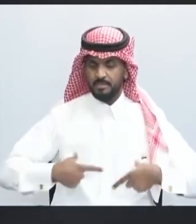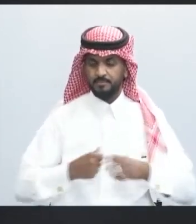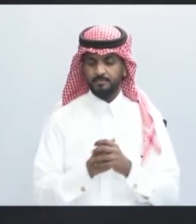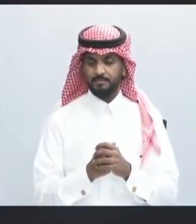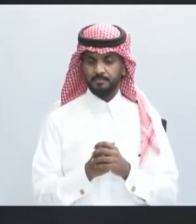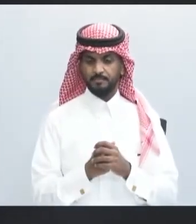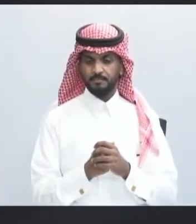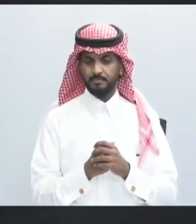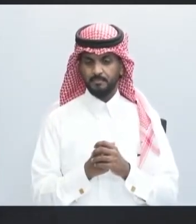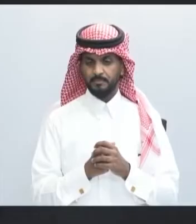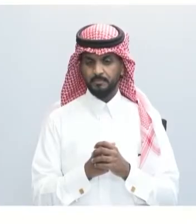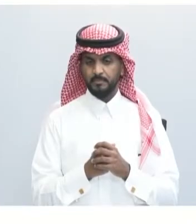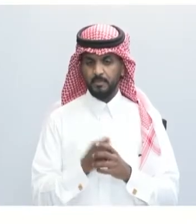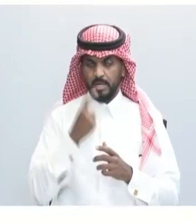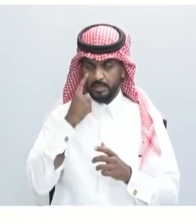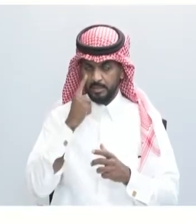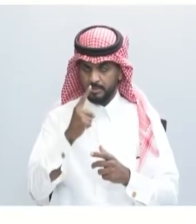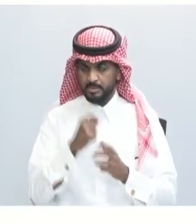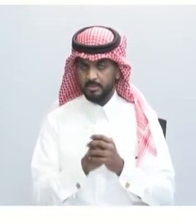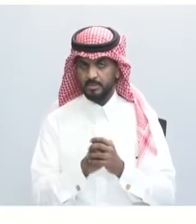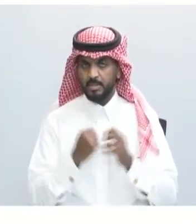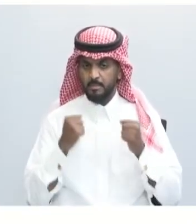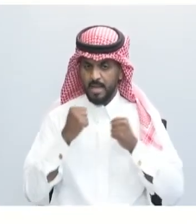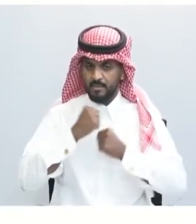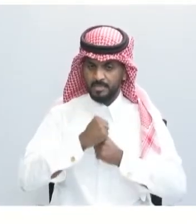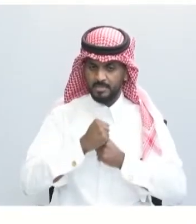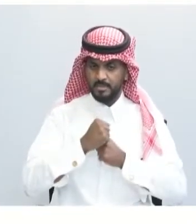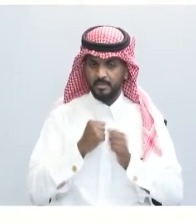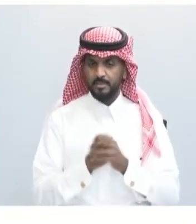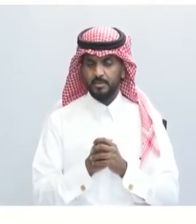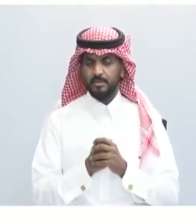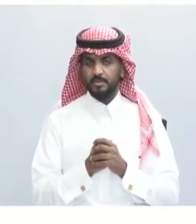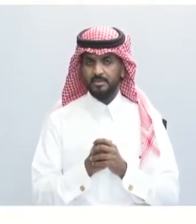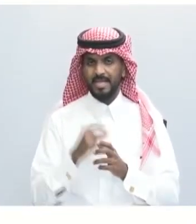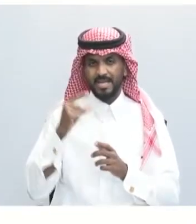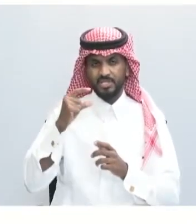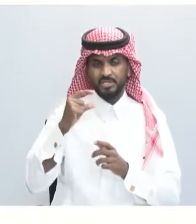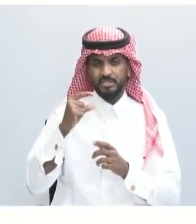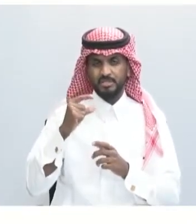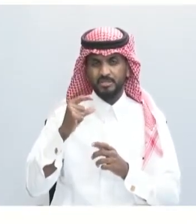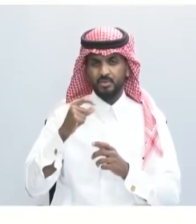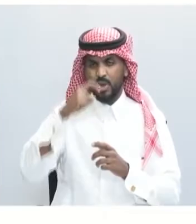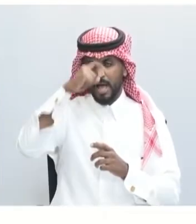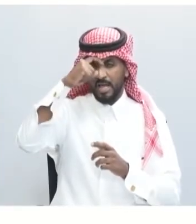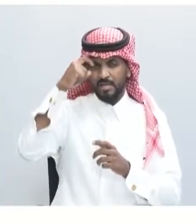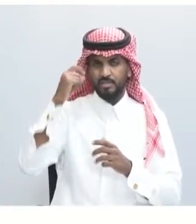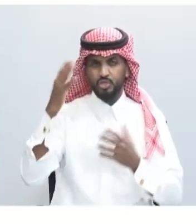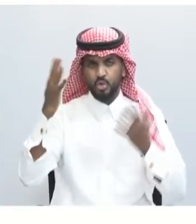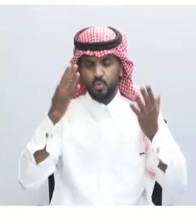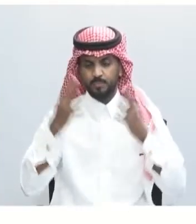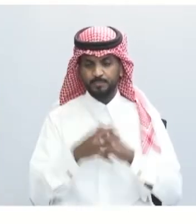لذلك علينا ان نحرص على ارتداء الملابس المناسبه حسب درجات حراره الجو